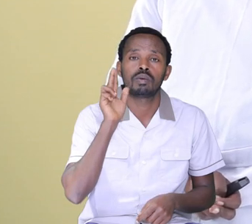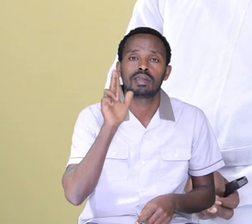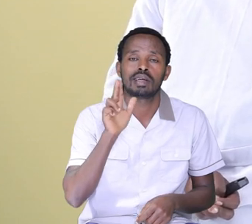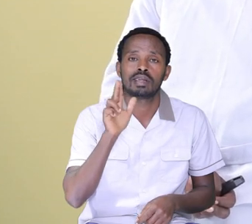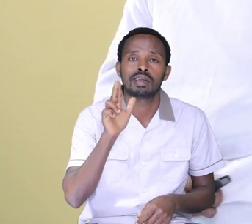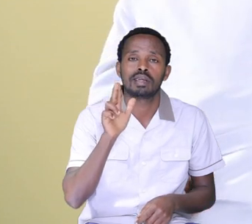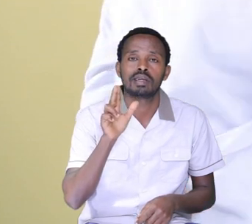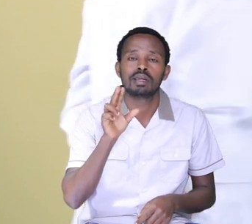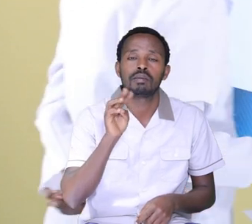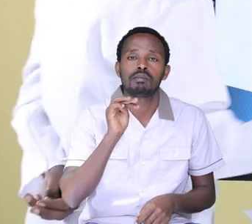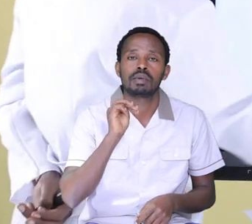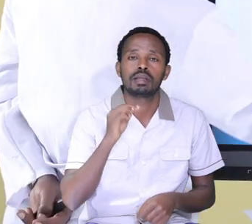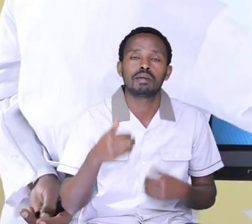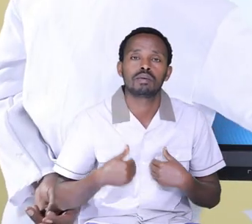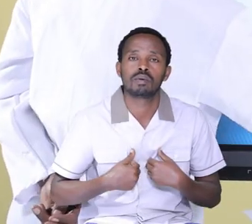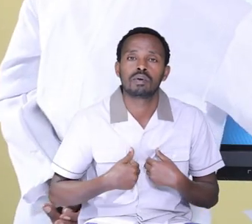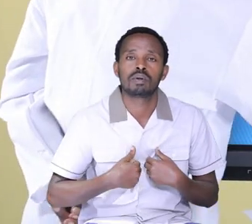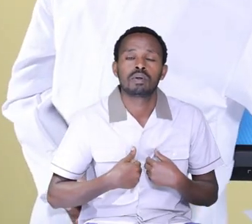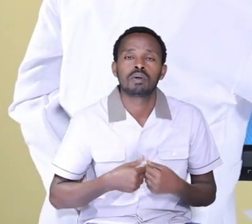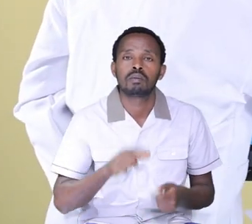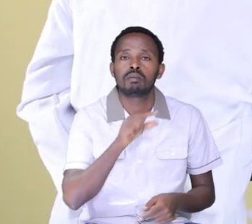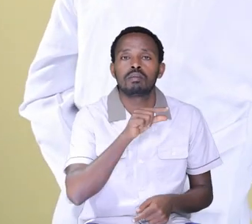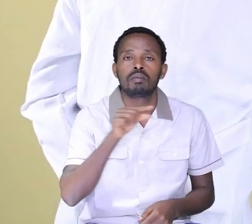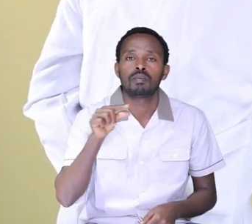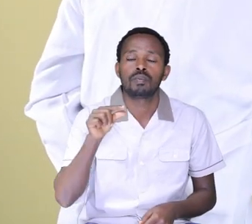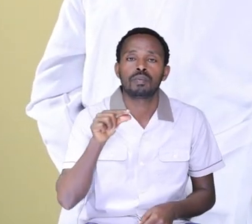0.03 meetira qabna. Kanaafuu isheen kun walqixa